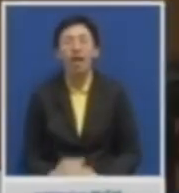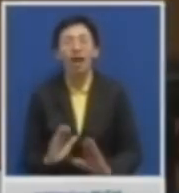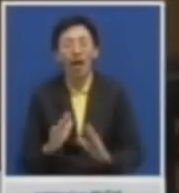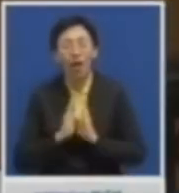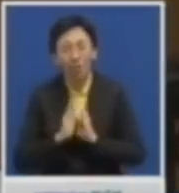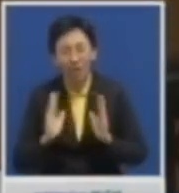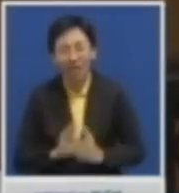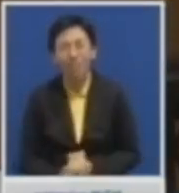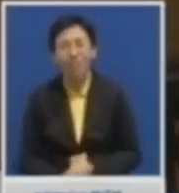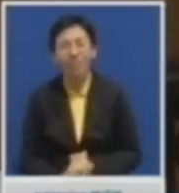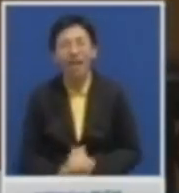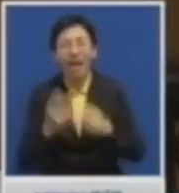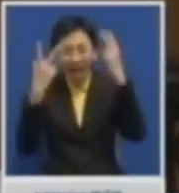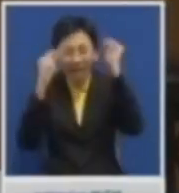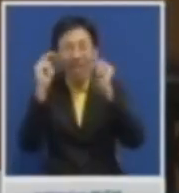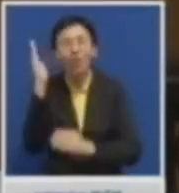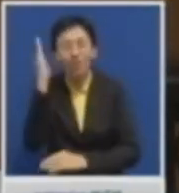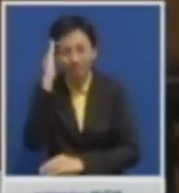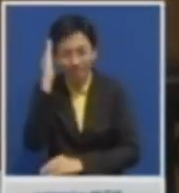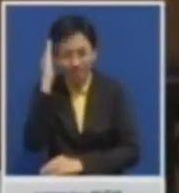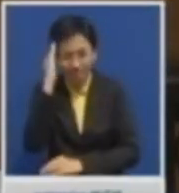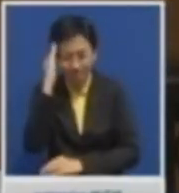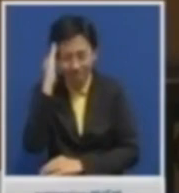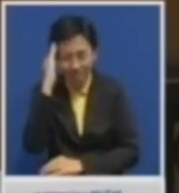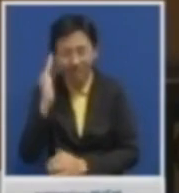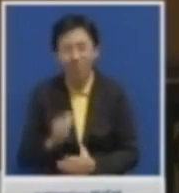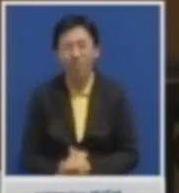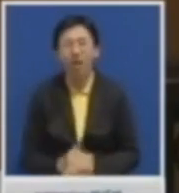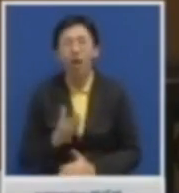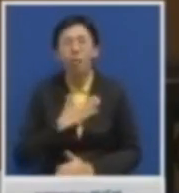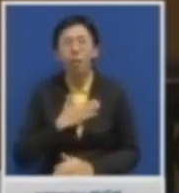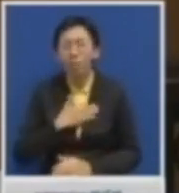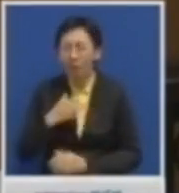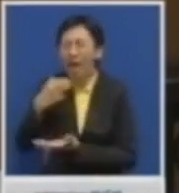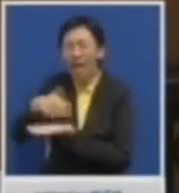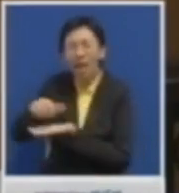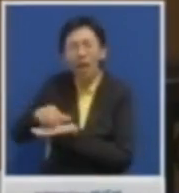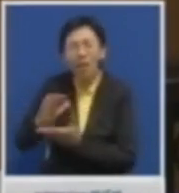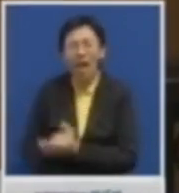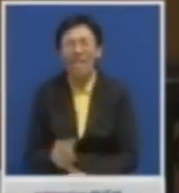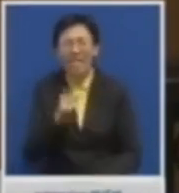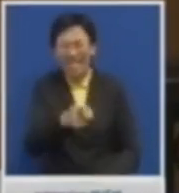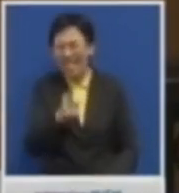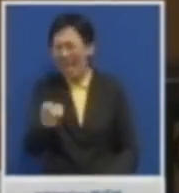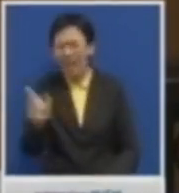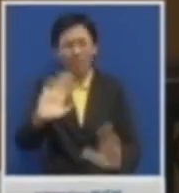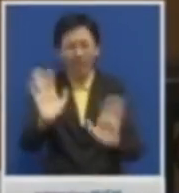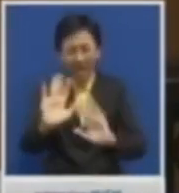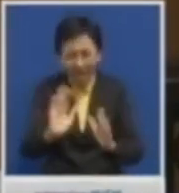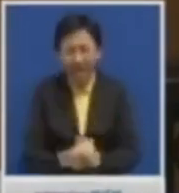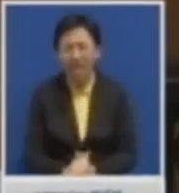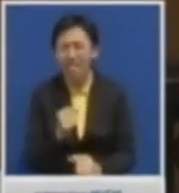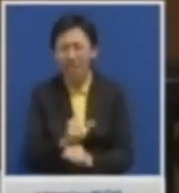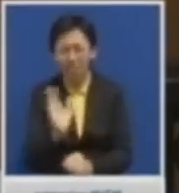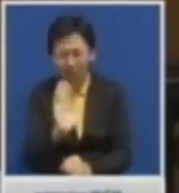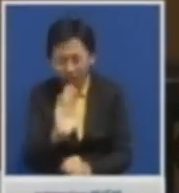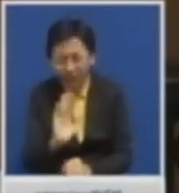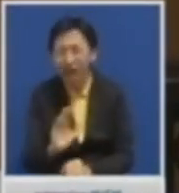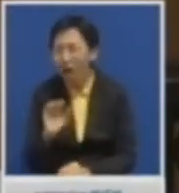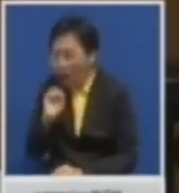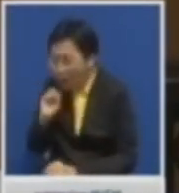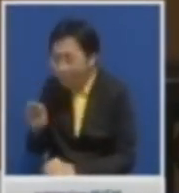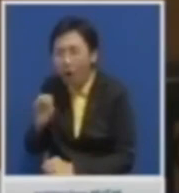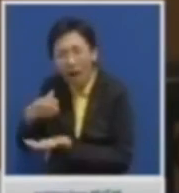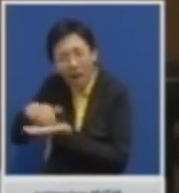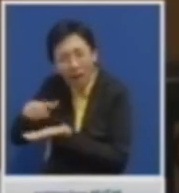คุณครับ เรียนในนายกได้รับทราบนะครับที่จริงผมก็เรียนท่านแล้วอย่าไปชี้หน้าใครอย่าไปทำอะไรเนี่ยก็เรียนท่านไปแล้ว